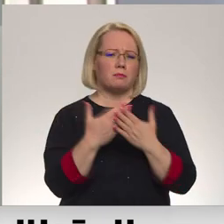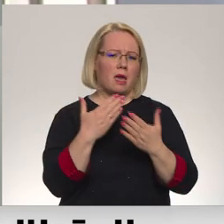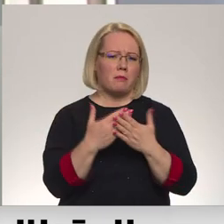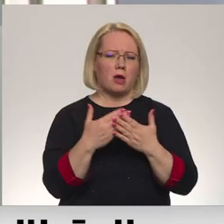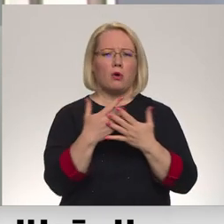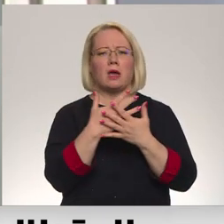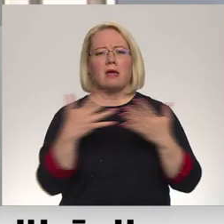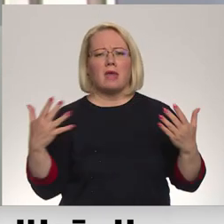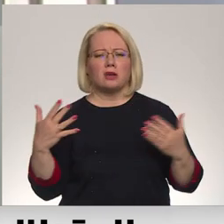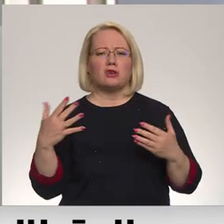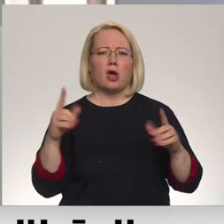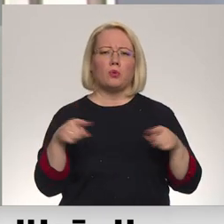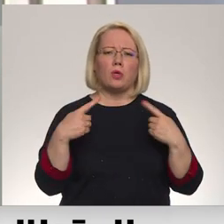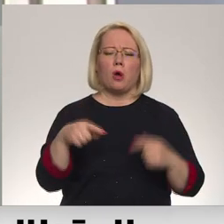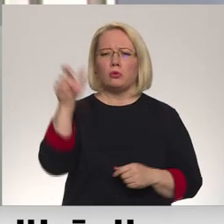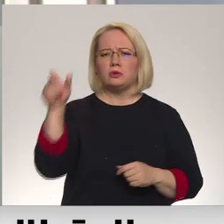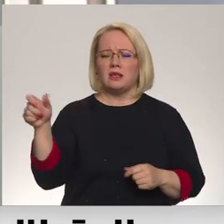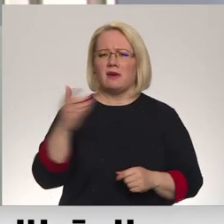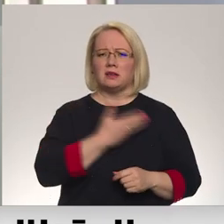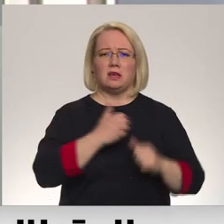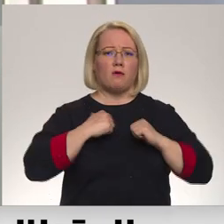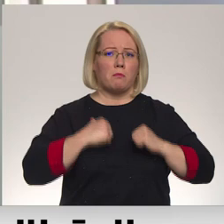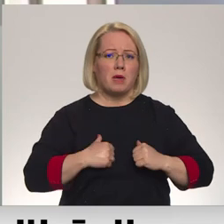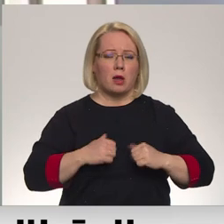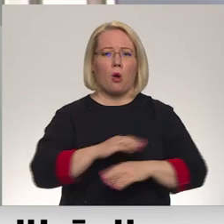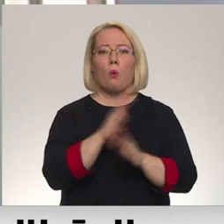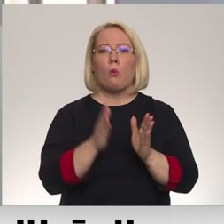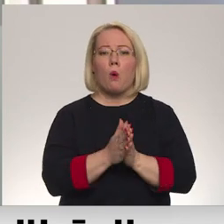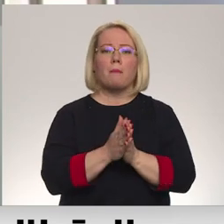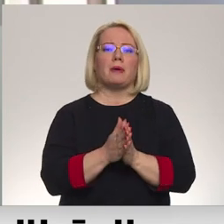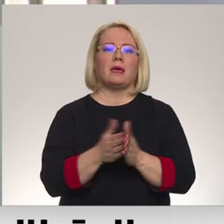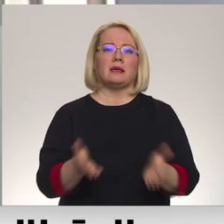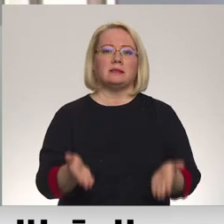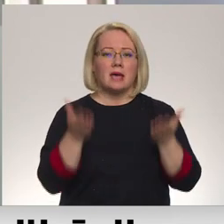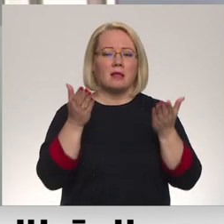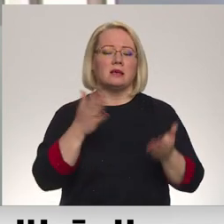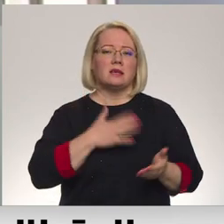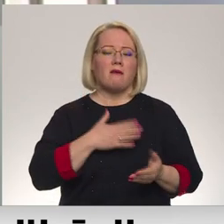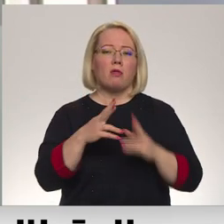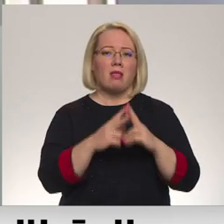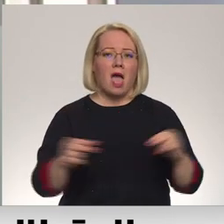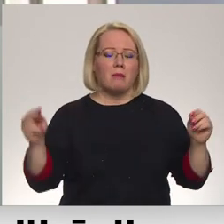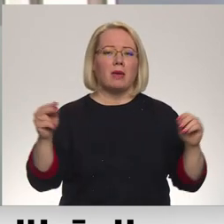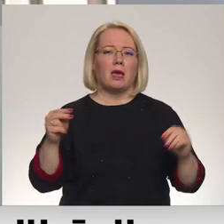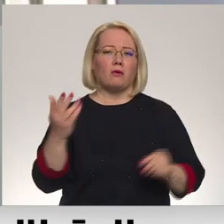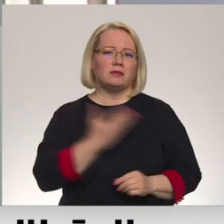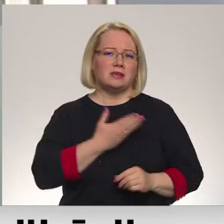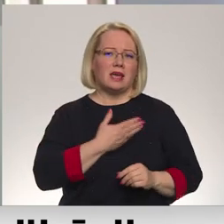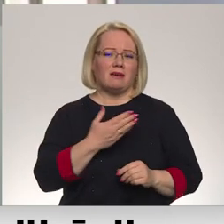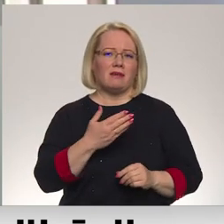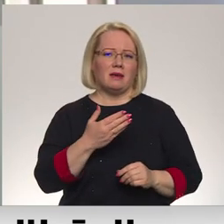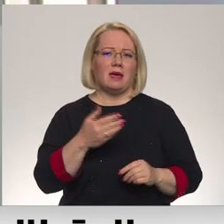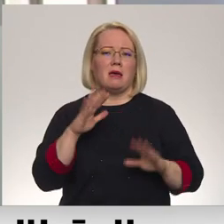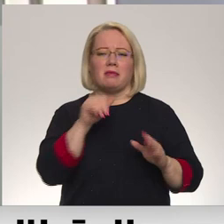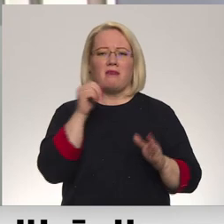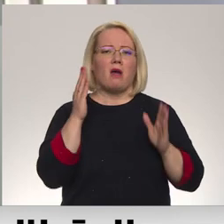dažādi etnosu cilvēki var dzīvot mierā un kopīgi celt sev laimīgu, pārticīgu dzīvi. Taču nevar